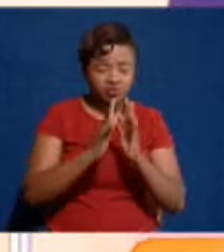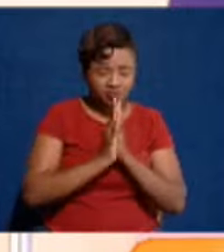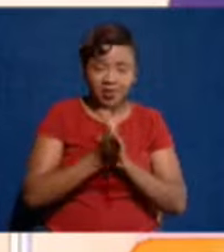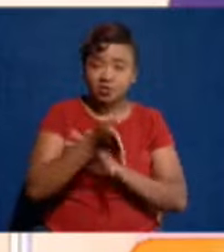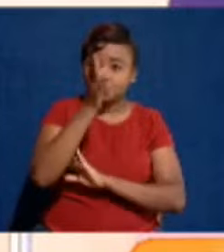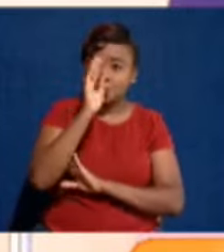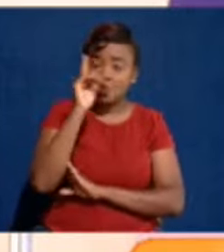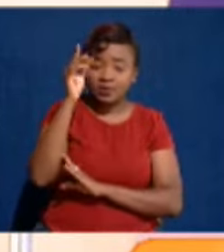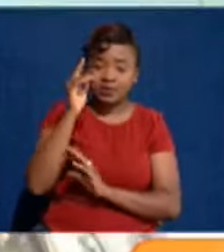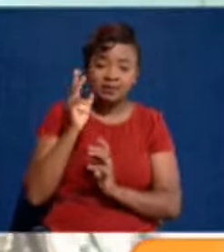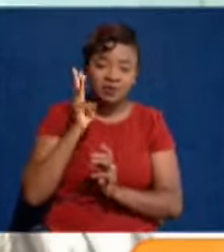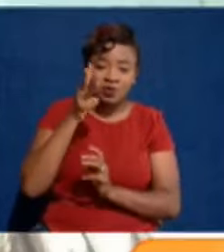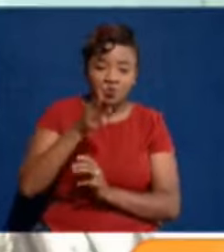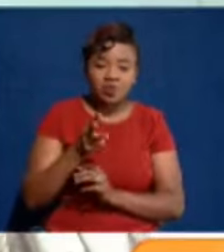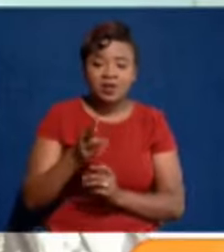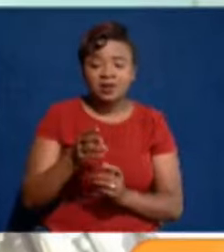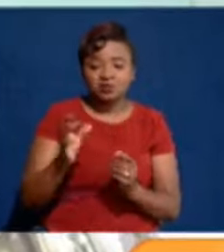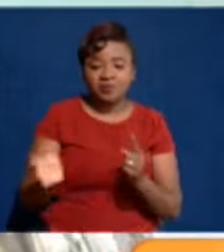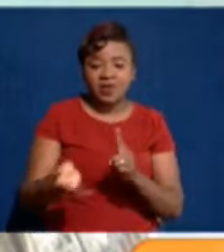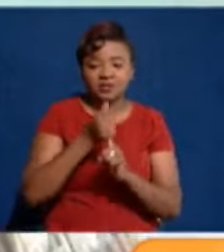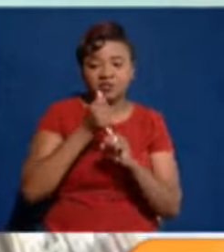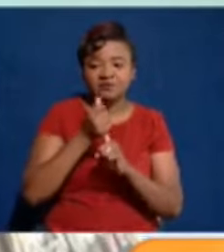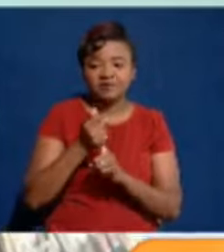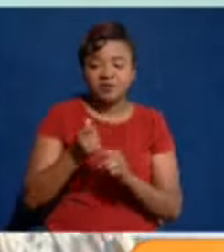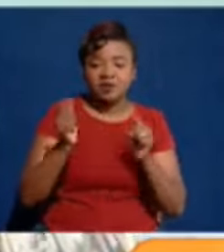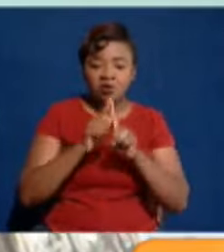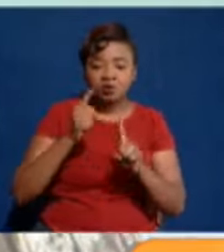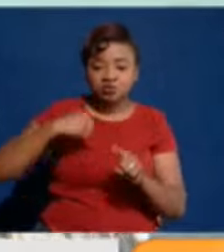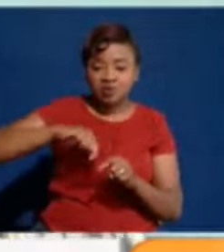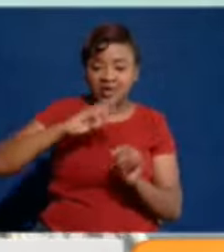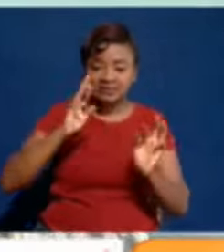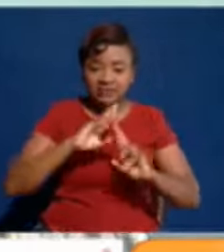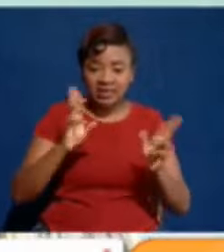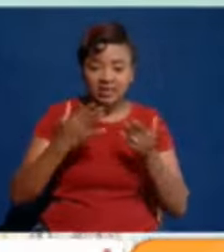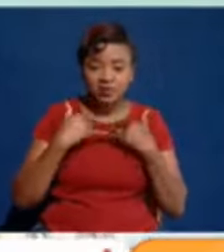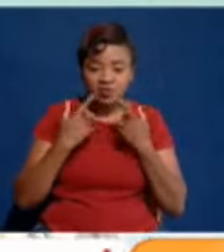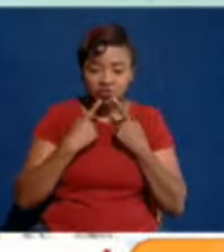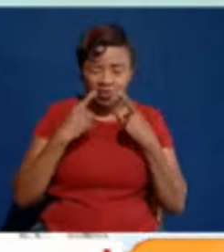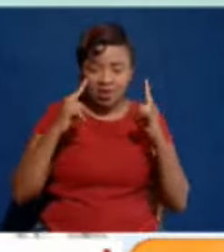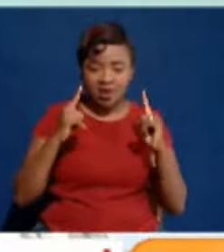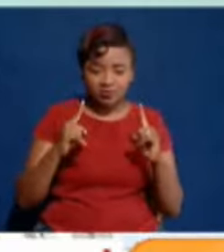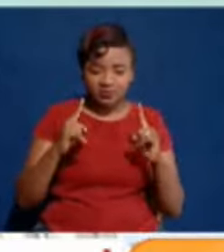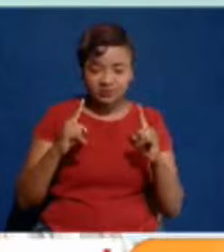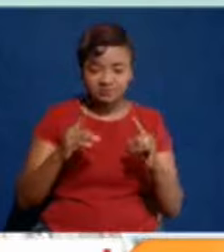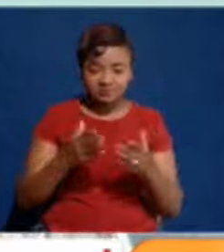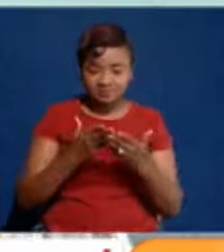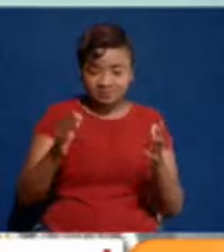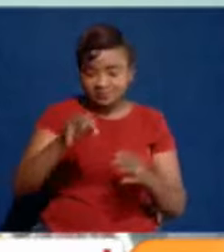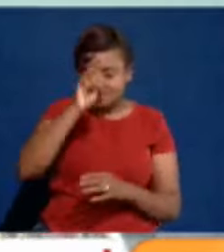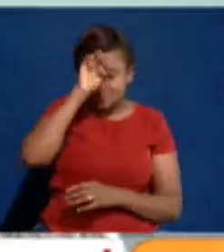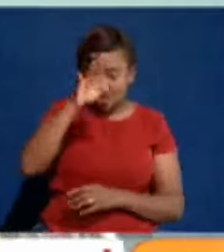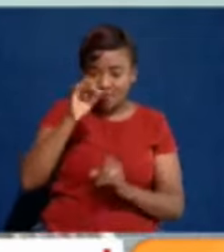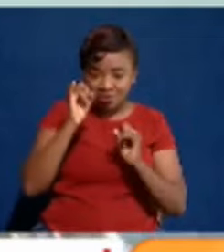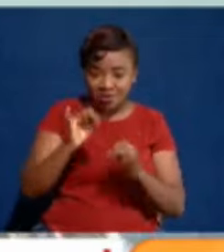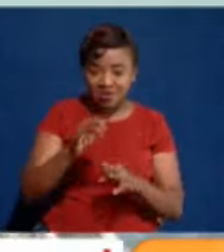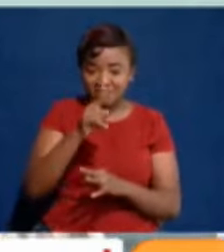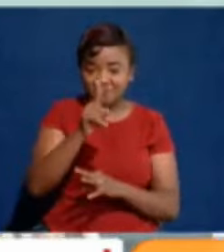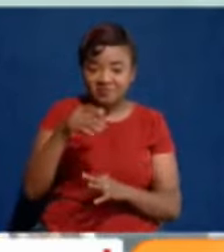yake yafanyike. Leo tunataka kutangaza wazi Kiambu, kama wako na